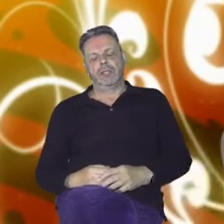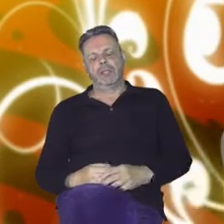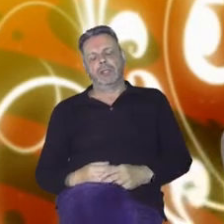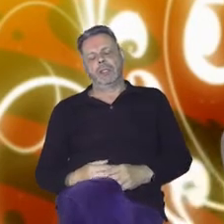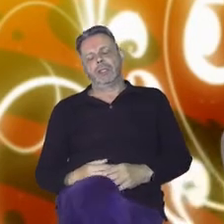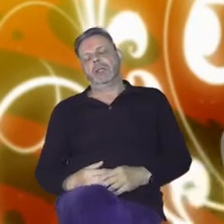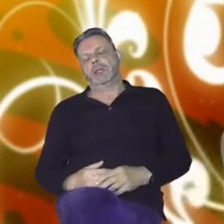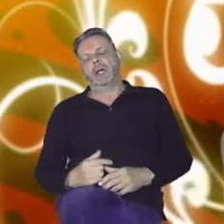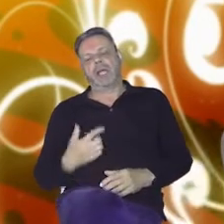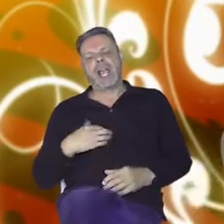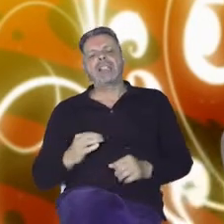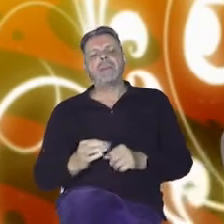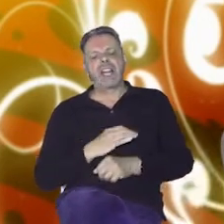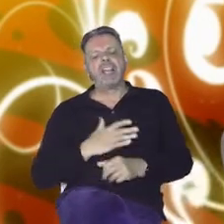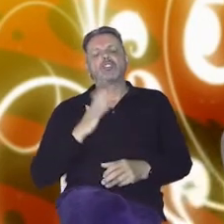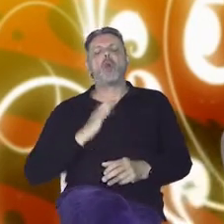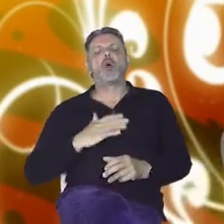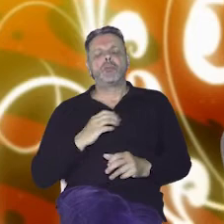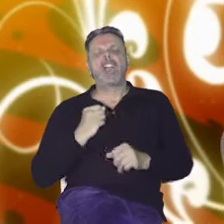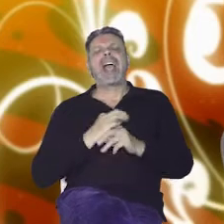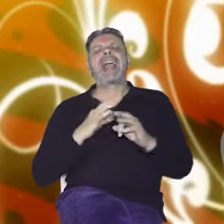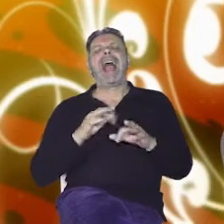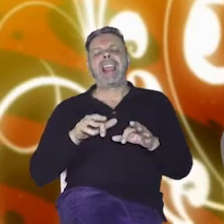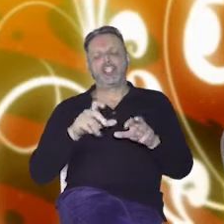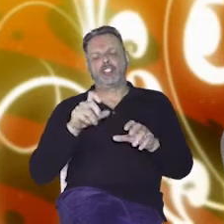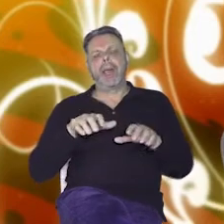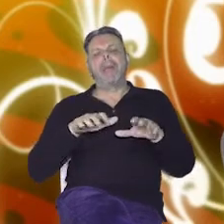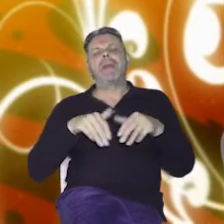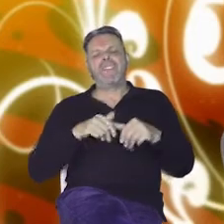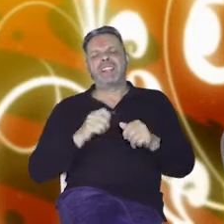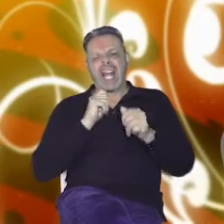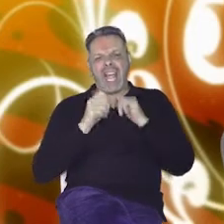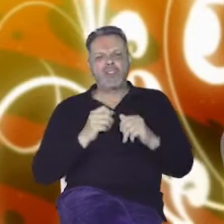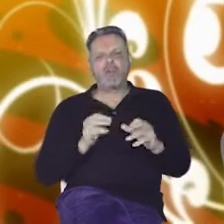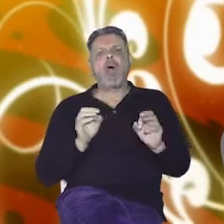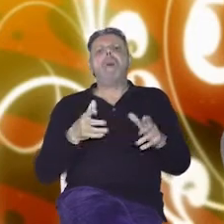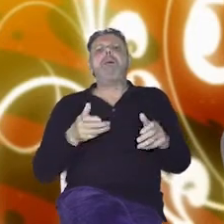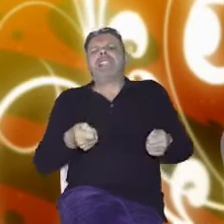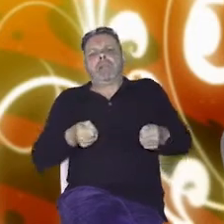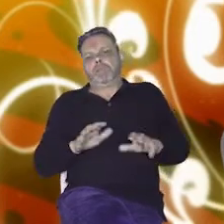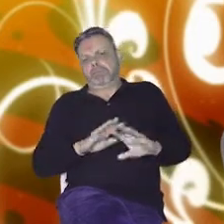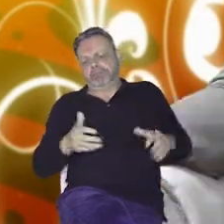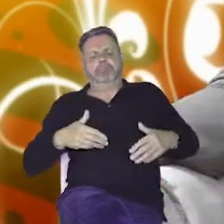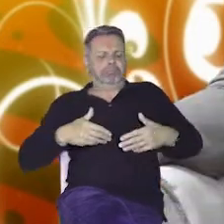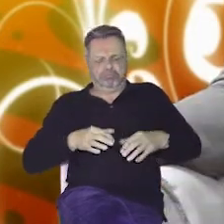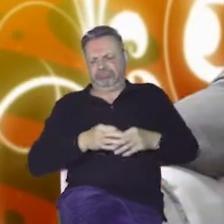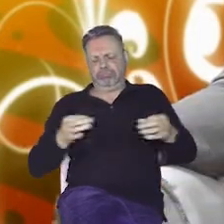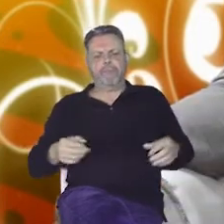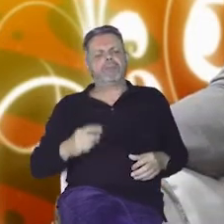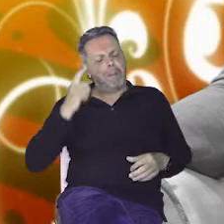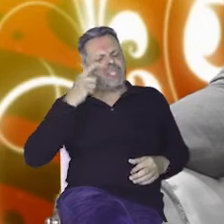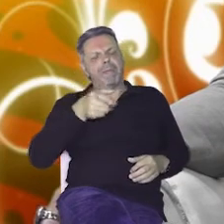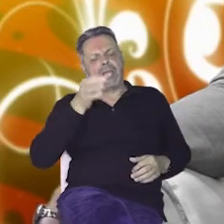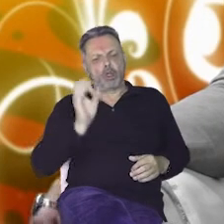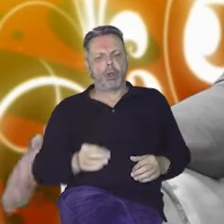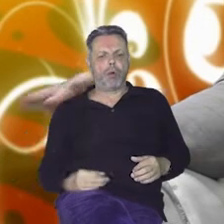apsolutno prihvatila taj razgovor, bez ikakvih sustezanja. Da, mislim da je to jako dobro. U stvari